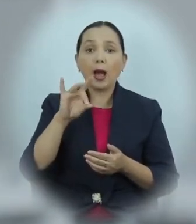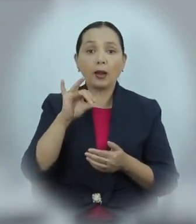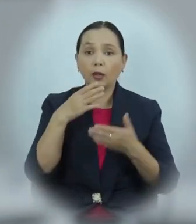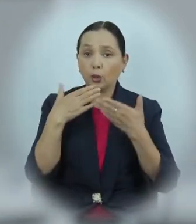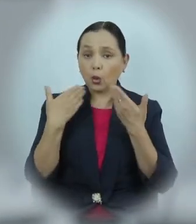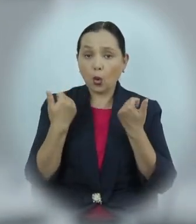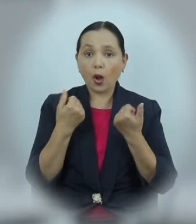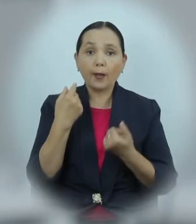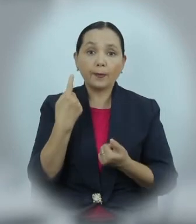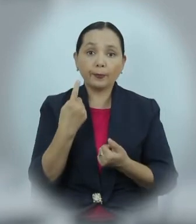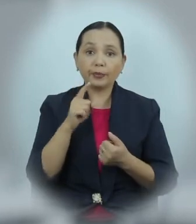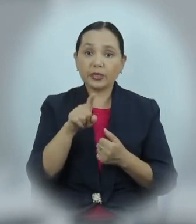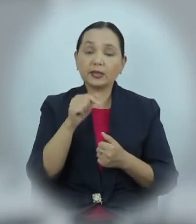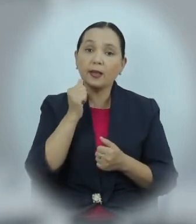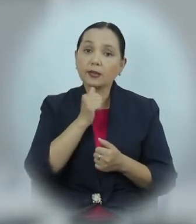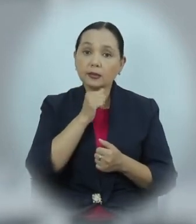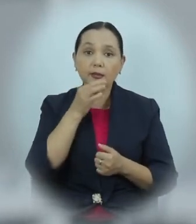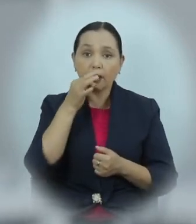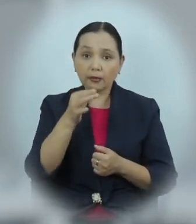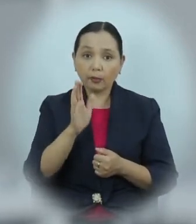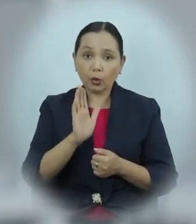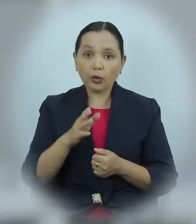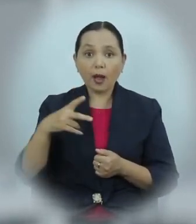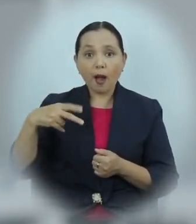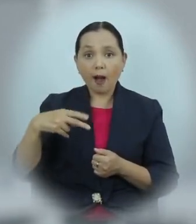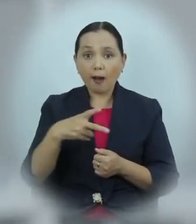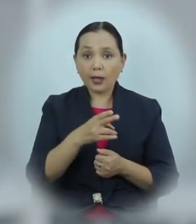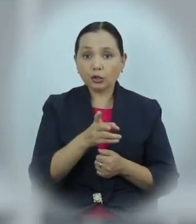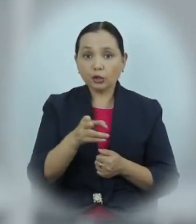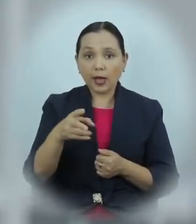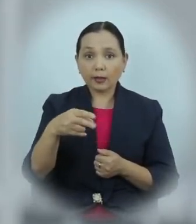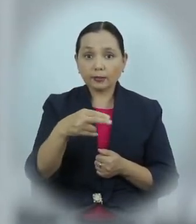Bir sizlarga sirini aytib o'taman. Qaychilar